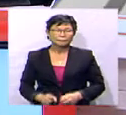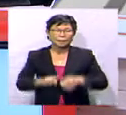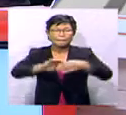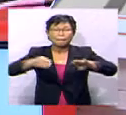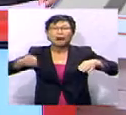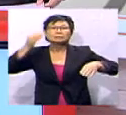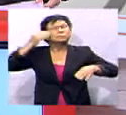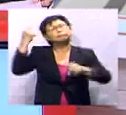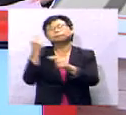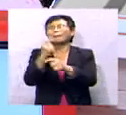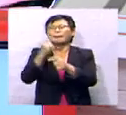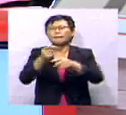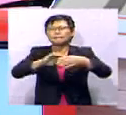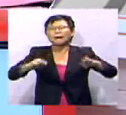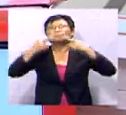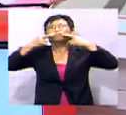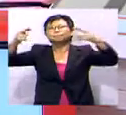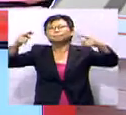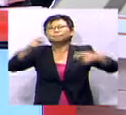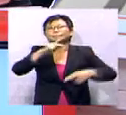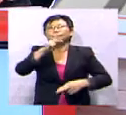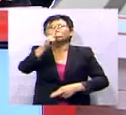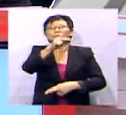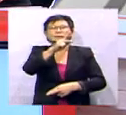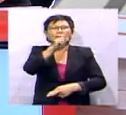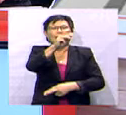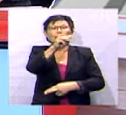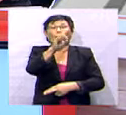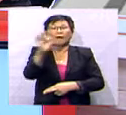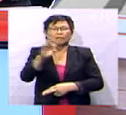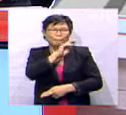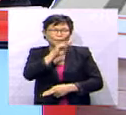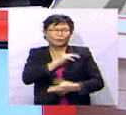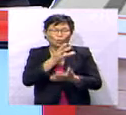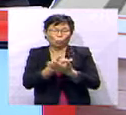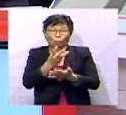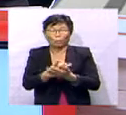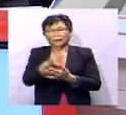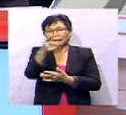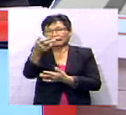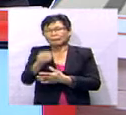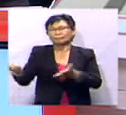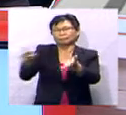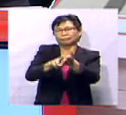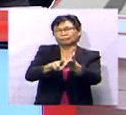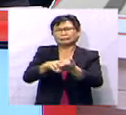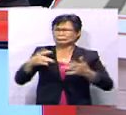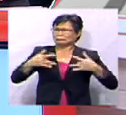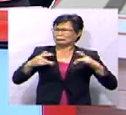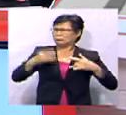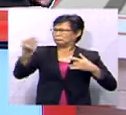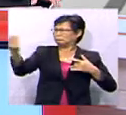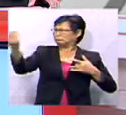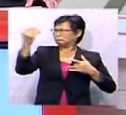Bahasa Melayu kekal sebagai bahasa rasmi Kementerian Kewangan. Menteri Kewangan Lim Guan Eng dalam satu kenyataan menafikan